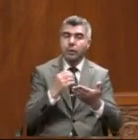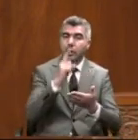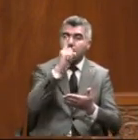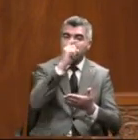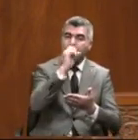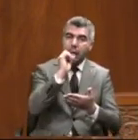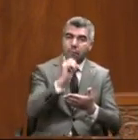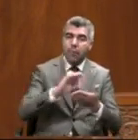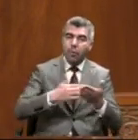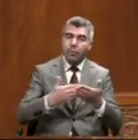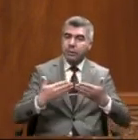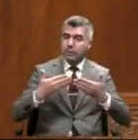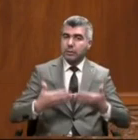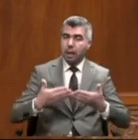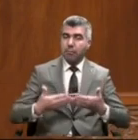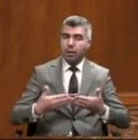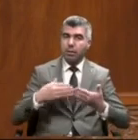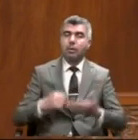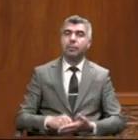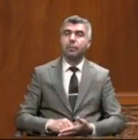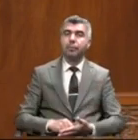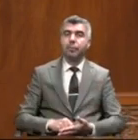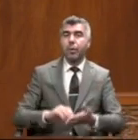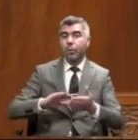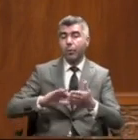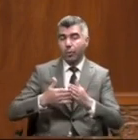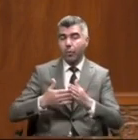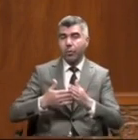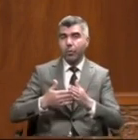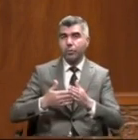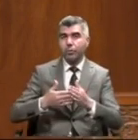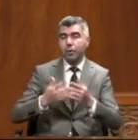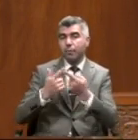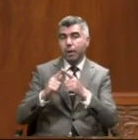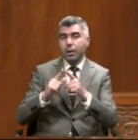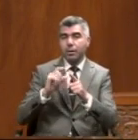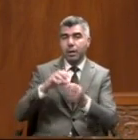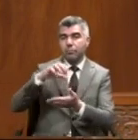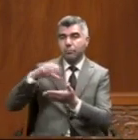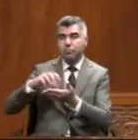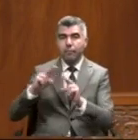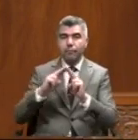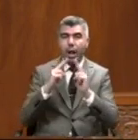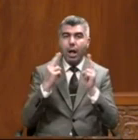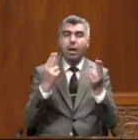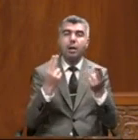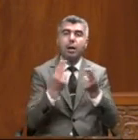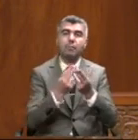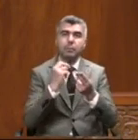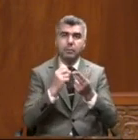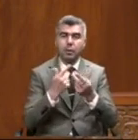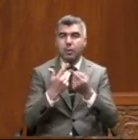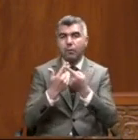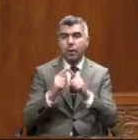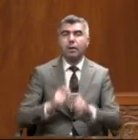السياق الحالي الذي تمر منه مختلف دول العالم بمختلف